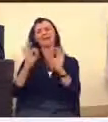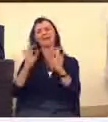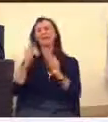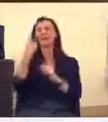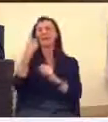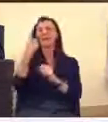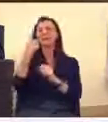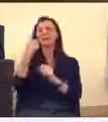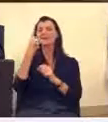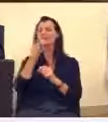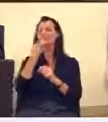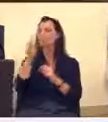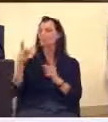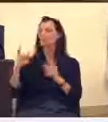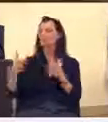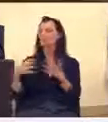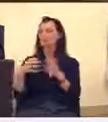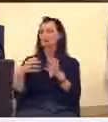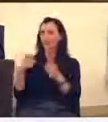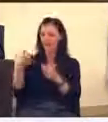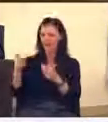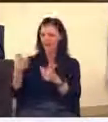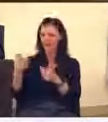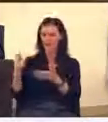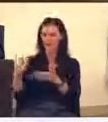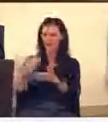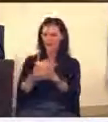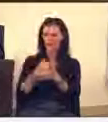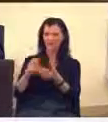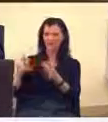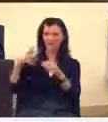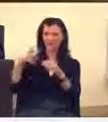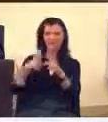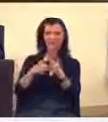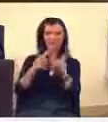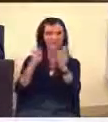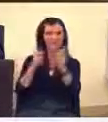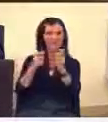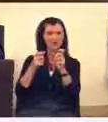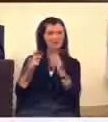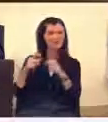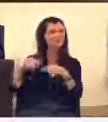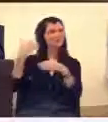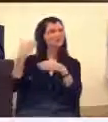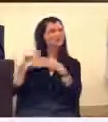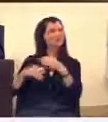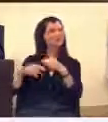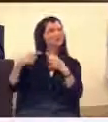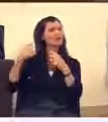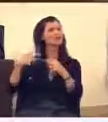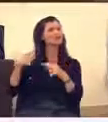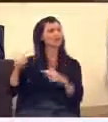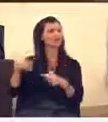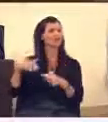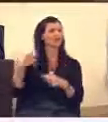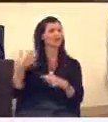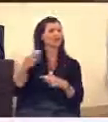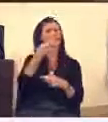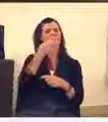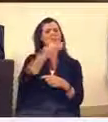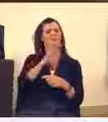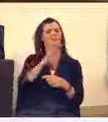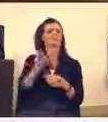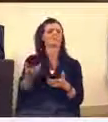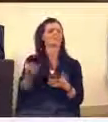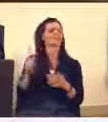הקריטריונים, לשאול את החברות האלה, האם אתם אוספים את הנשק בסוף היום? חברה שאוספת את הנשק מקבלת עדיפות ולקבל את המכרז